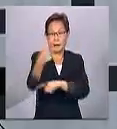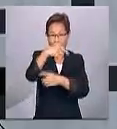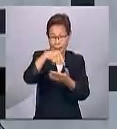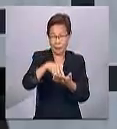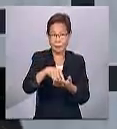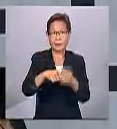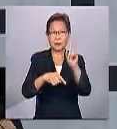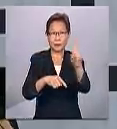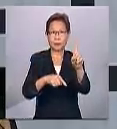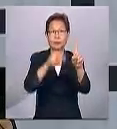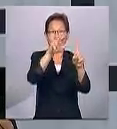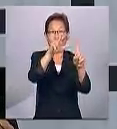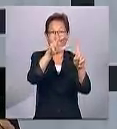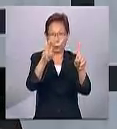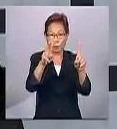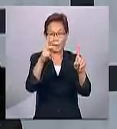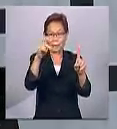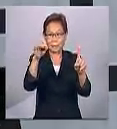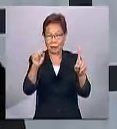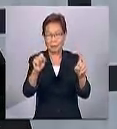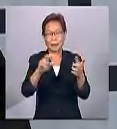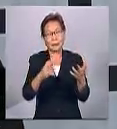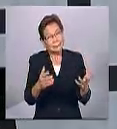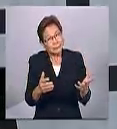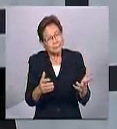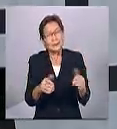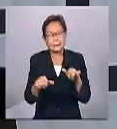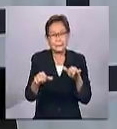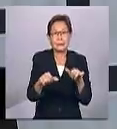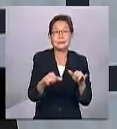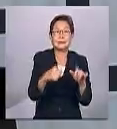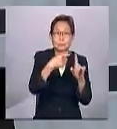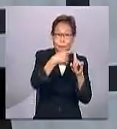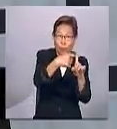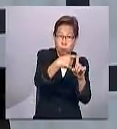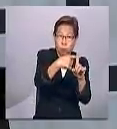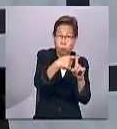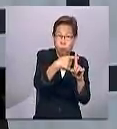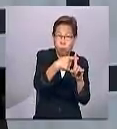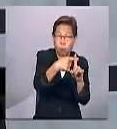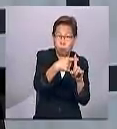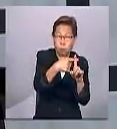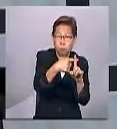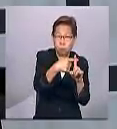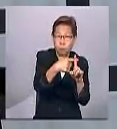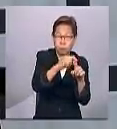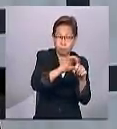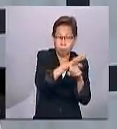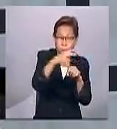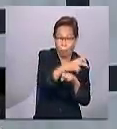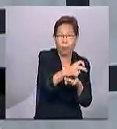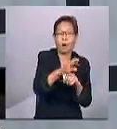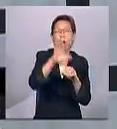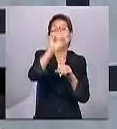ialah 132 kes. Jadi daripada active case detection, kita telah mengesan ada 10 kes